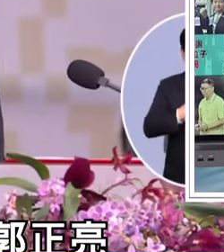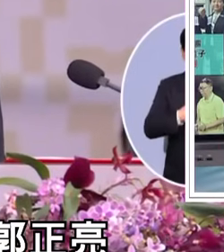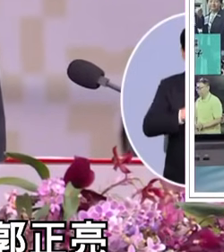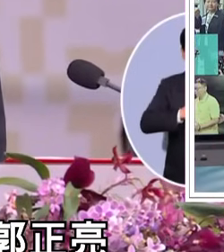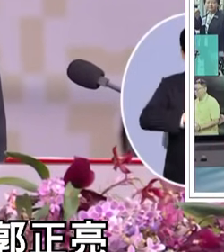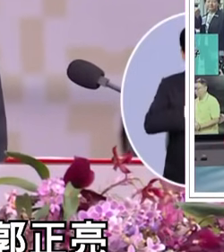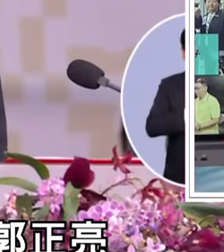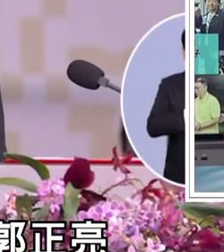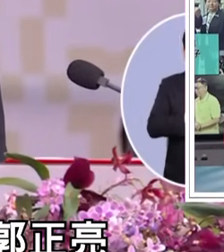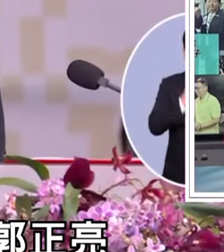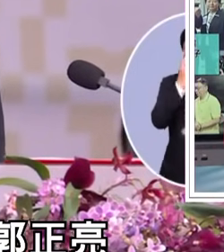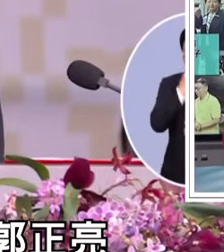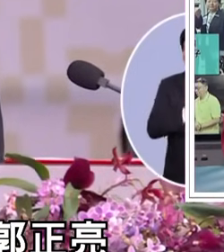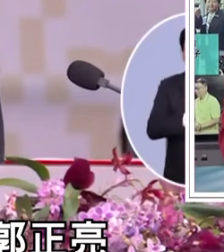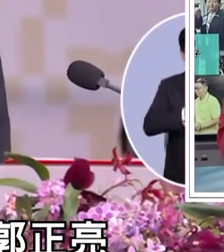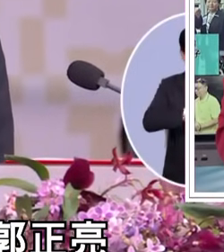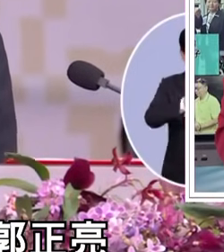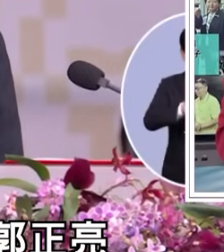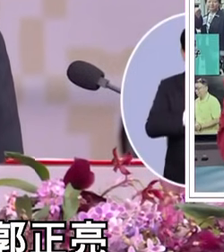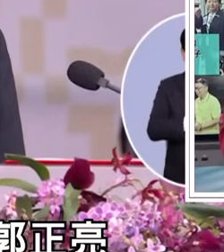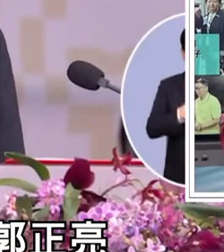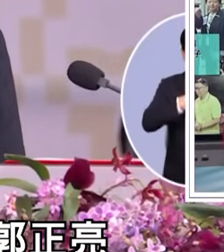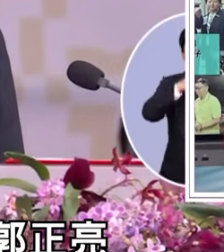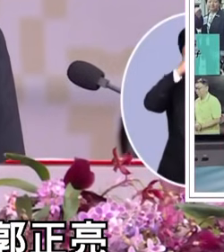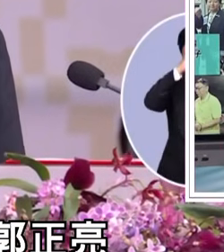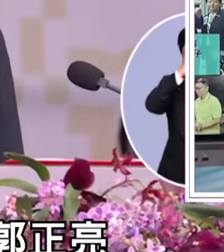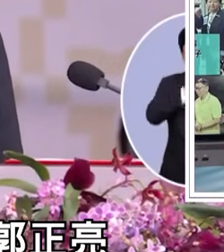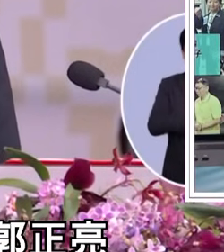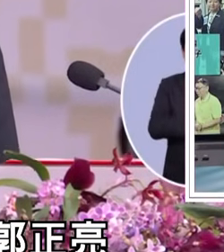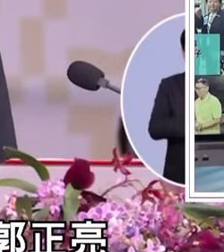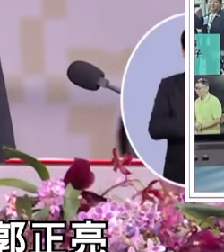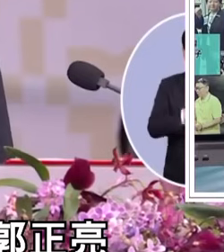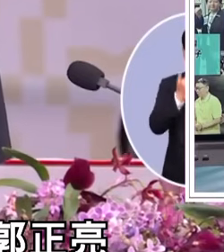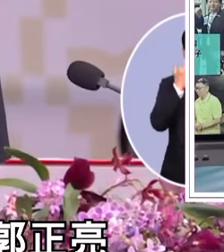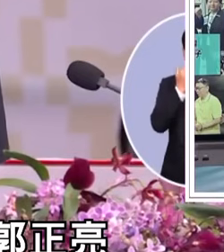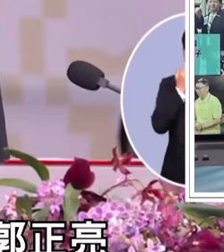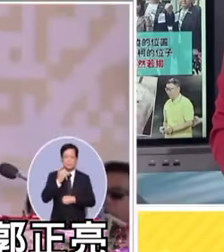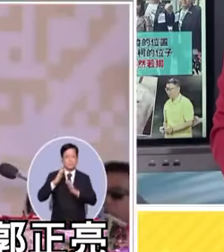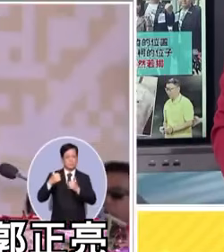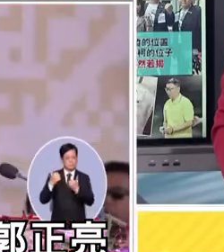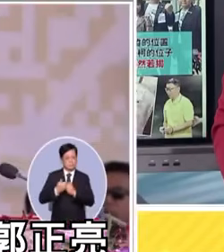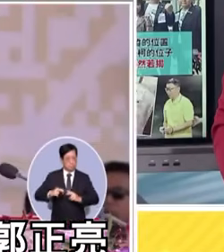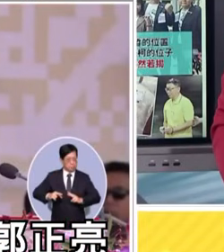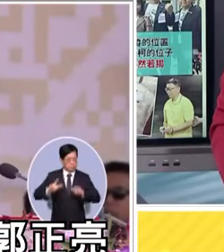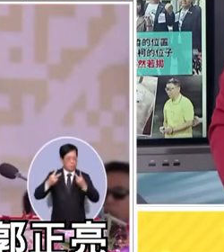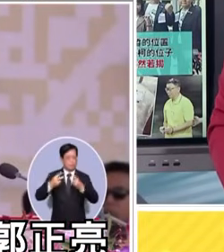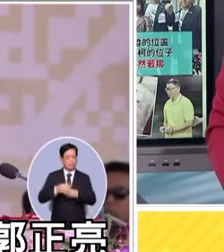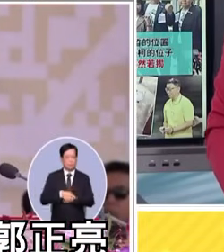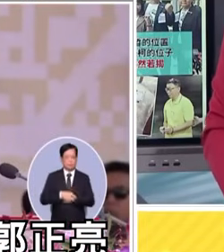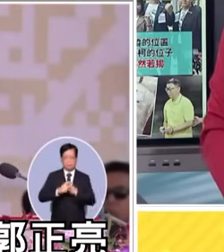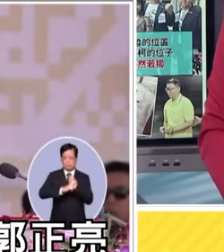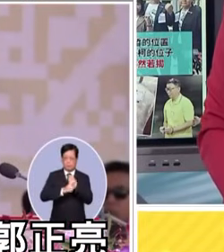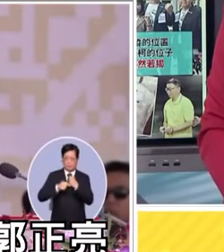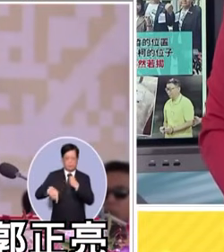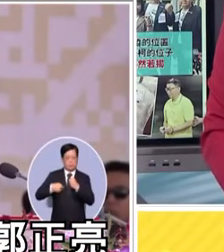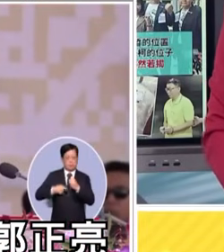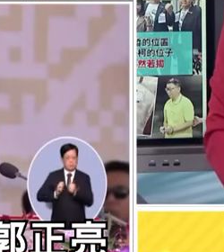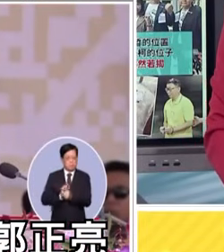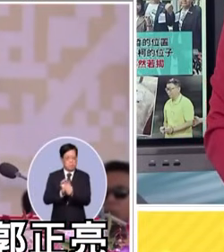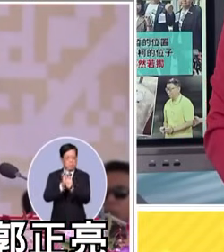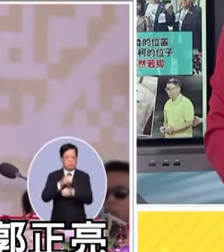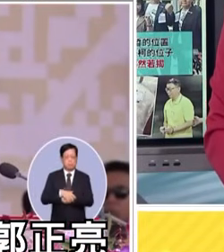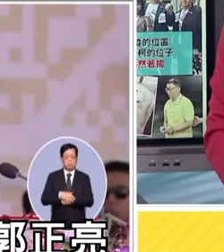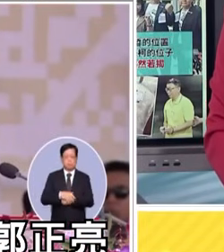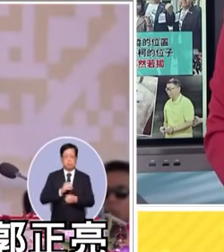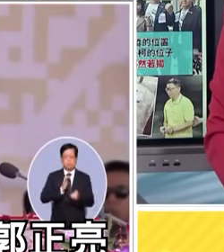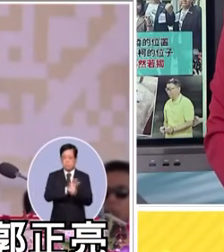民视跟三立95亿，以前会有人这样干吗？对不对？然后国会改革